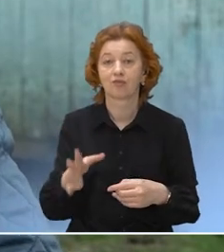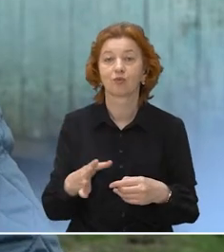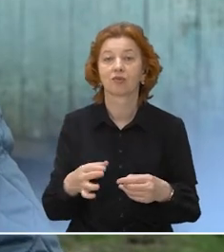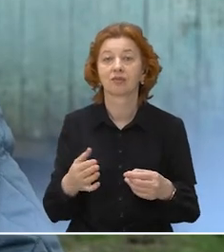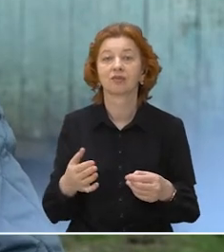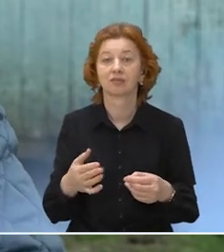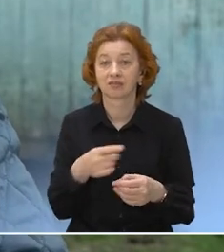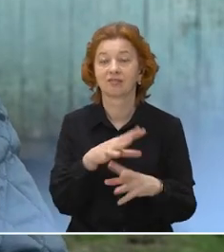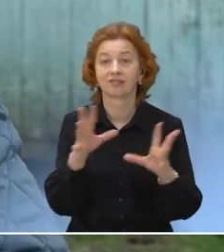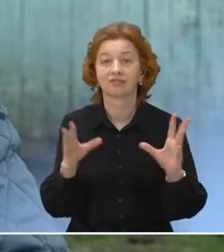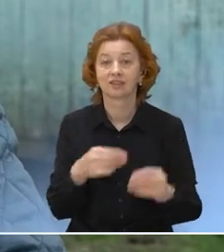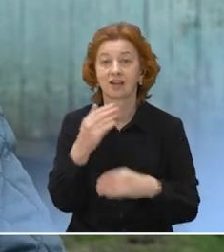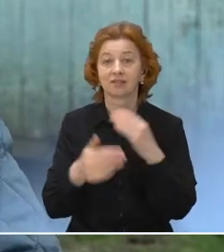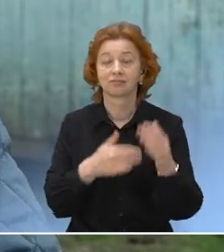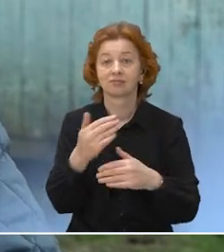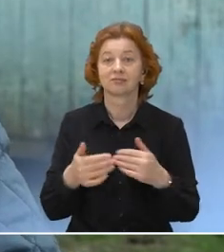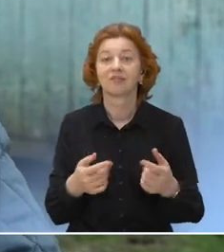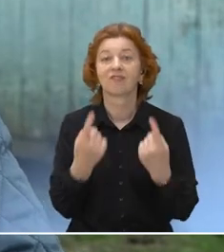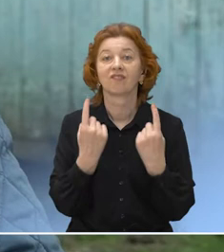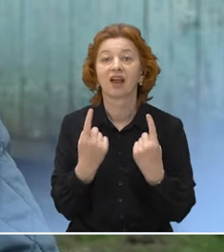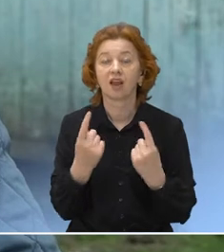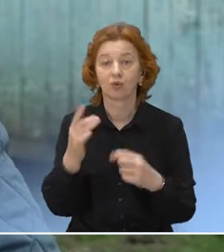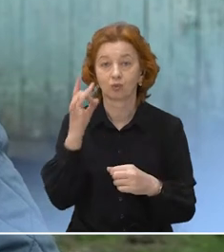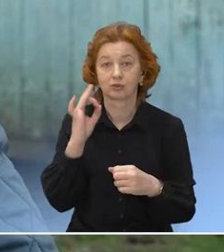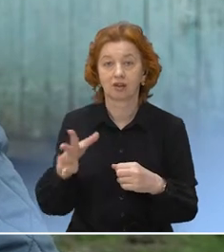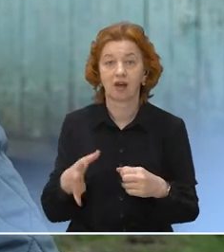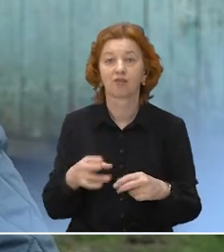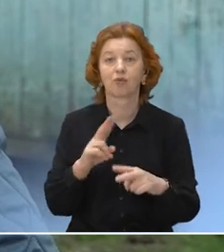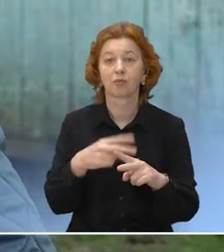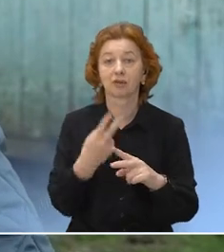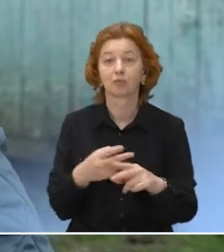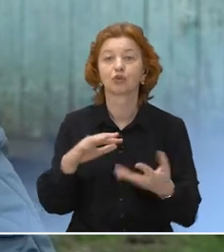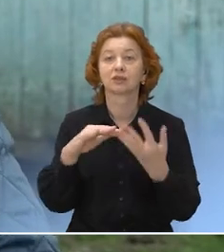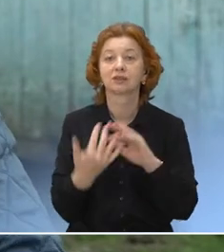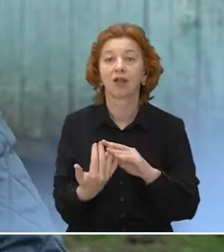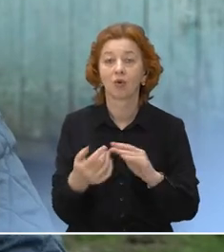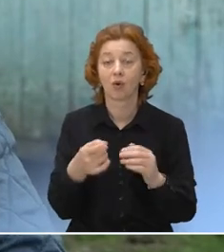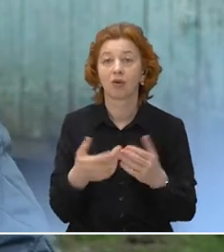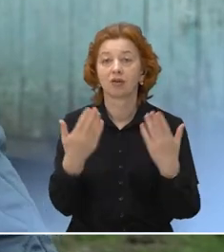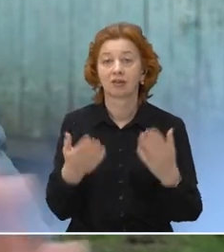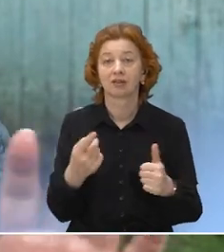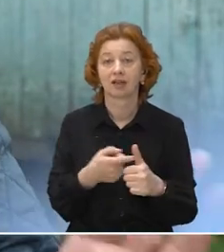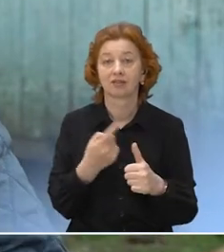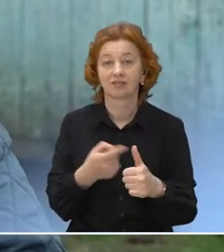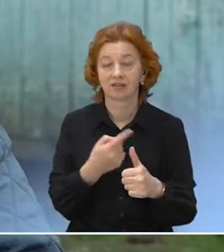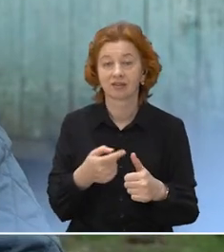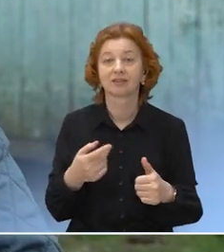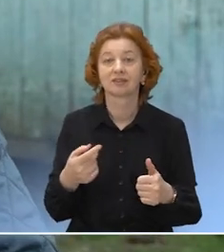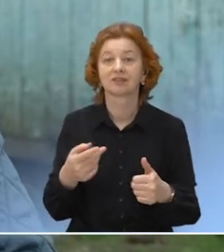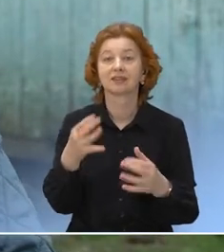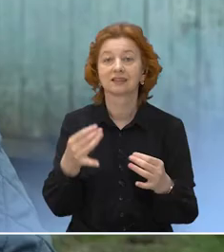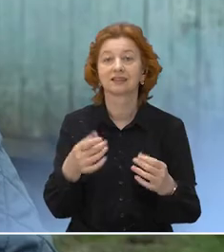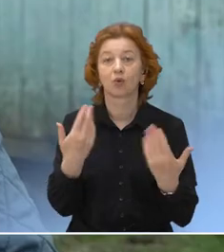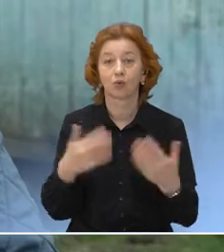славу Летницкому селу Летник. Великую славу, потому что село, название Летник